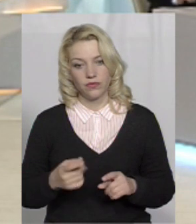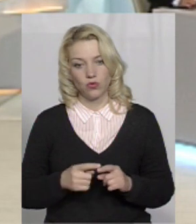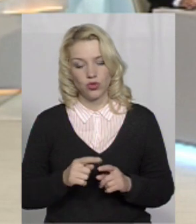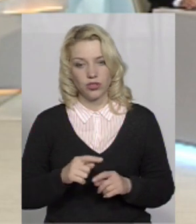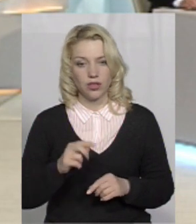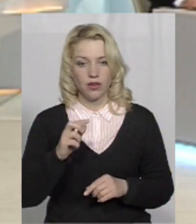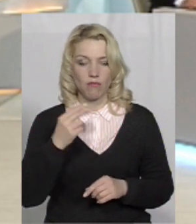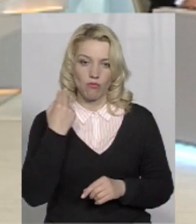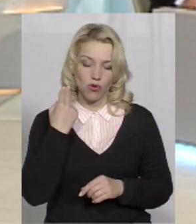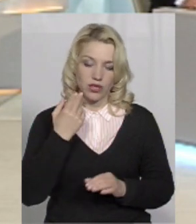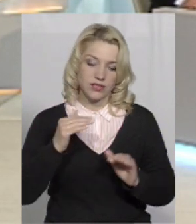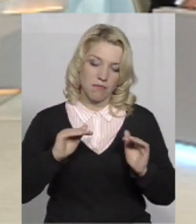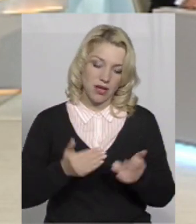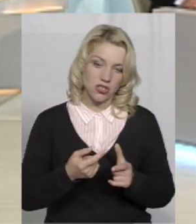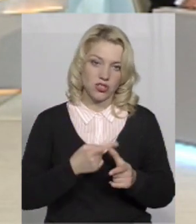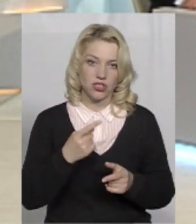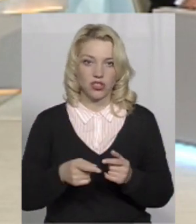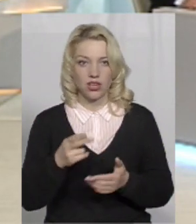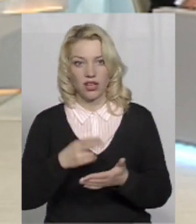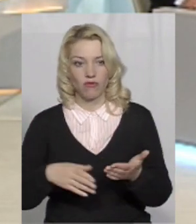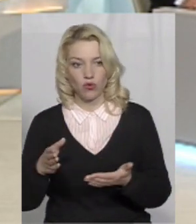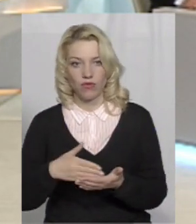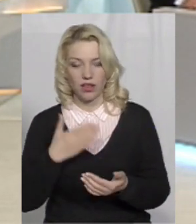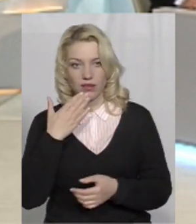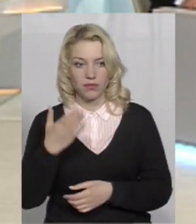оті борги зменшити чи ліквідувати?